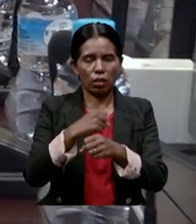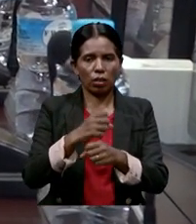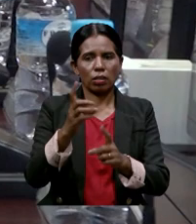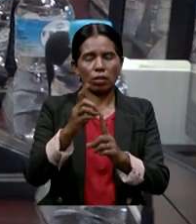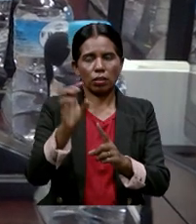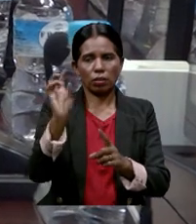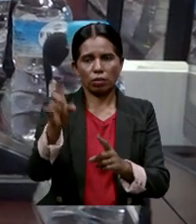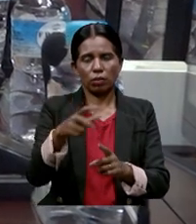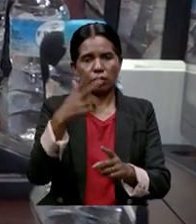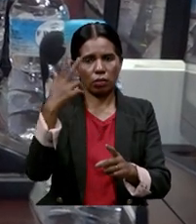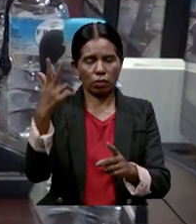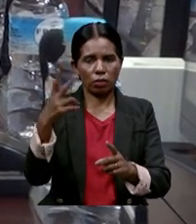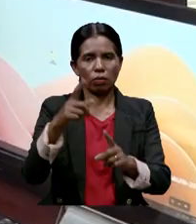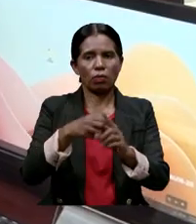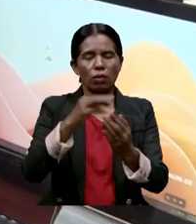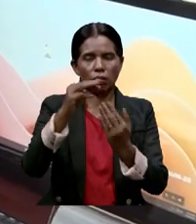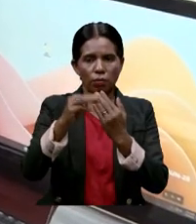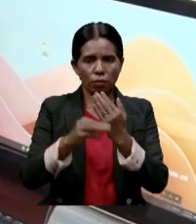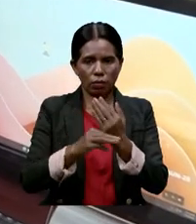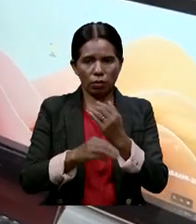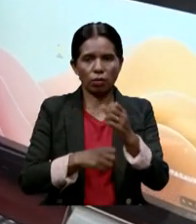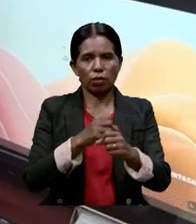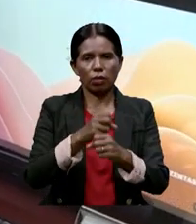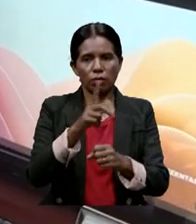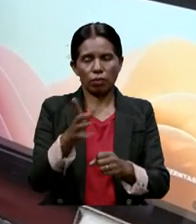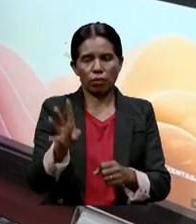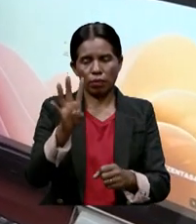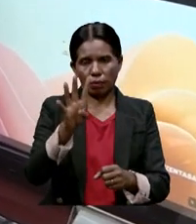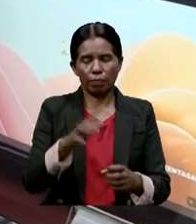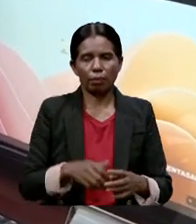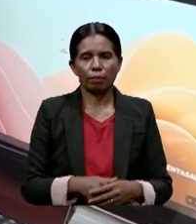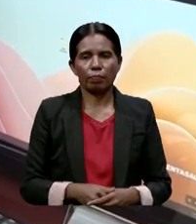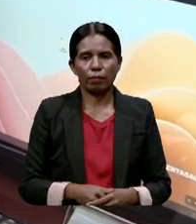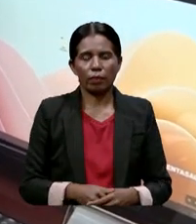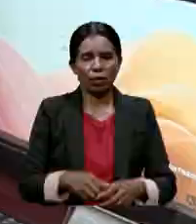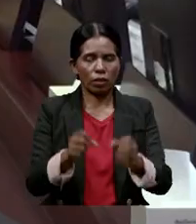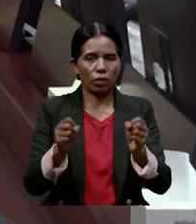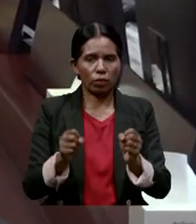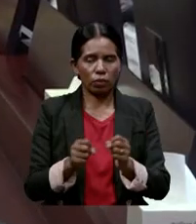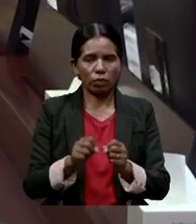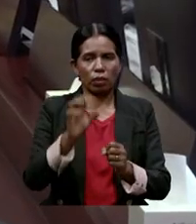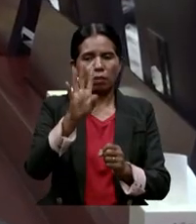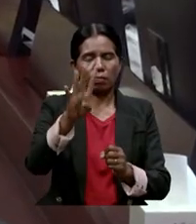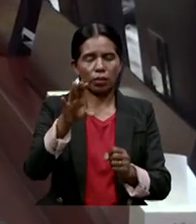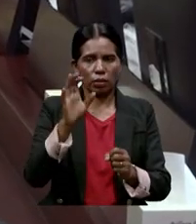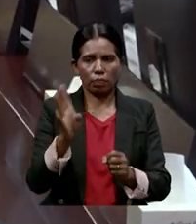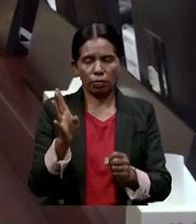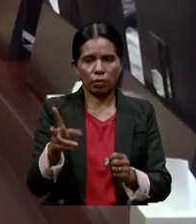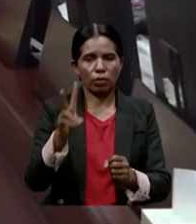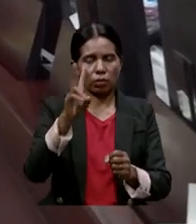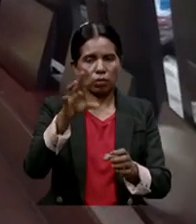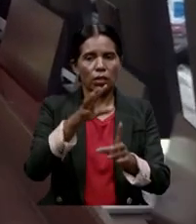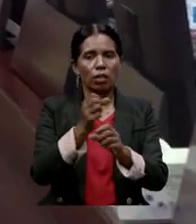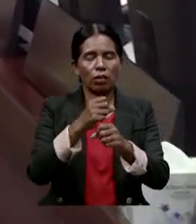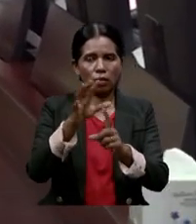Sanulu Resin Tolu, Fulan Maio, Tina Rihurua, Ronulu Resin Hat. Antes ne suku atus hat nulu resin rua mak realiza una